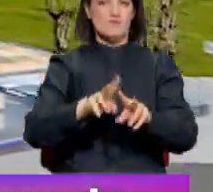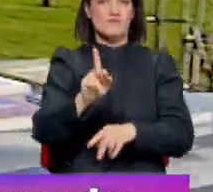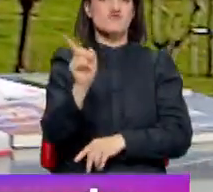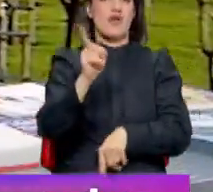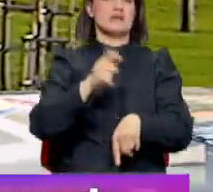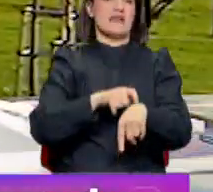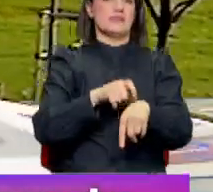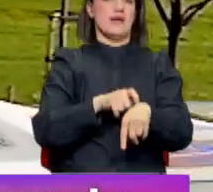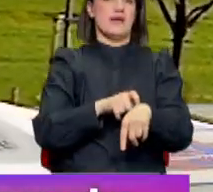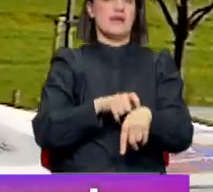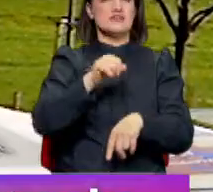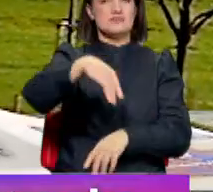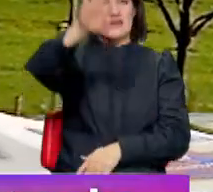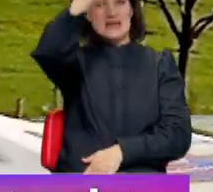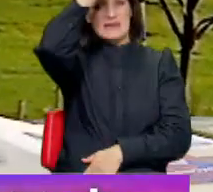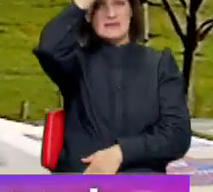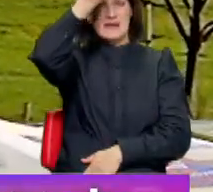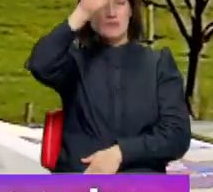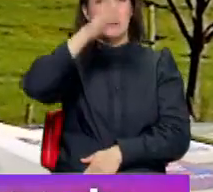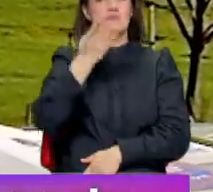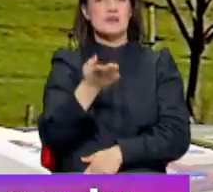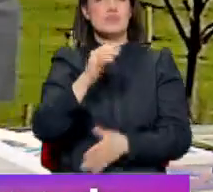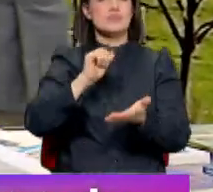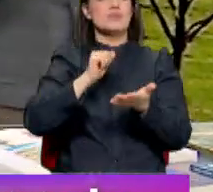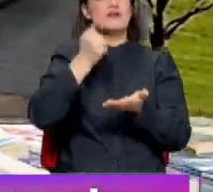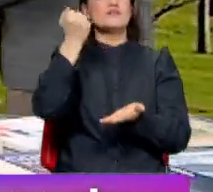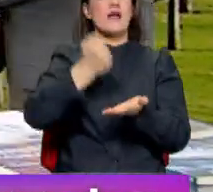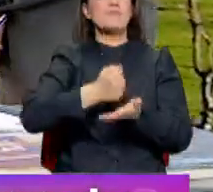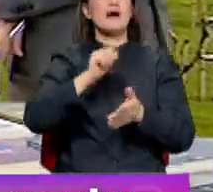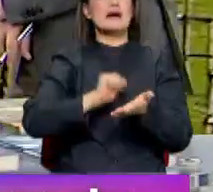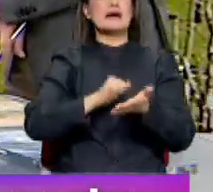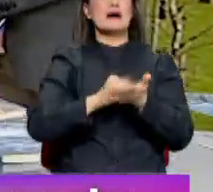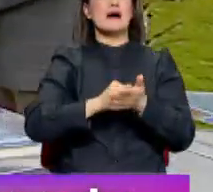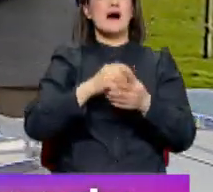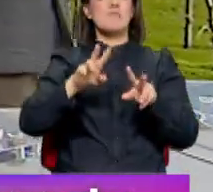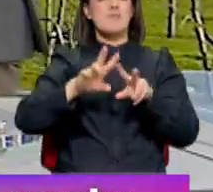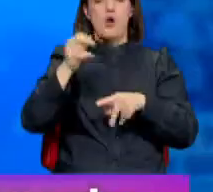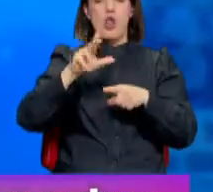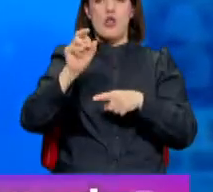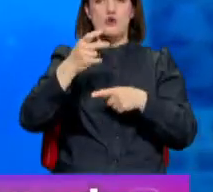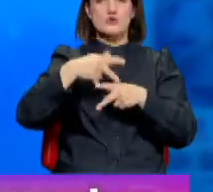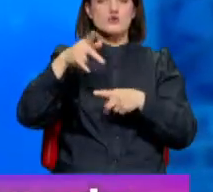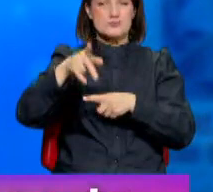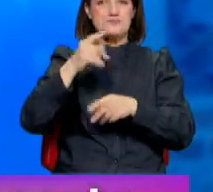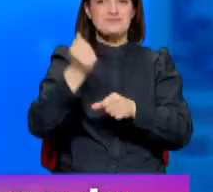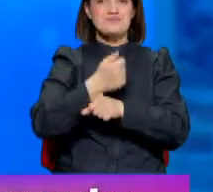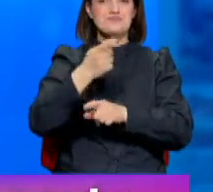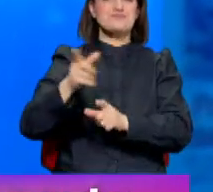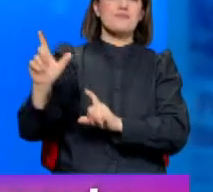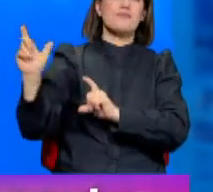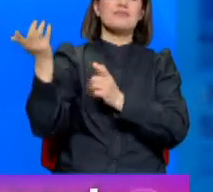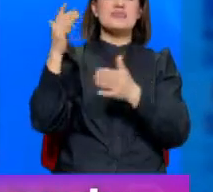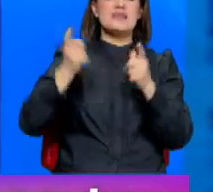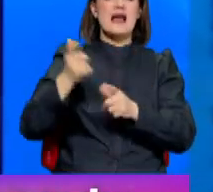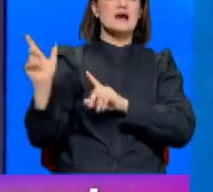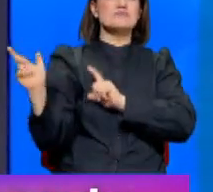Çalar Saat'te. Şimdi İstanbul Damga gazetesiyle başlayalım. Molozu nereye gömeceksiniz? Görür'den seçilecek belediye